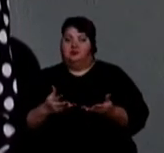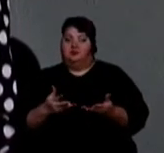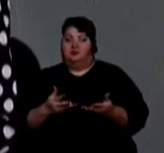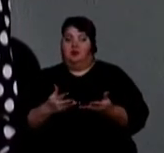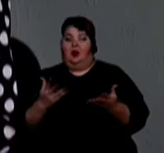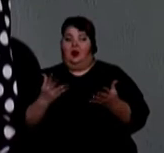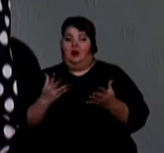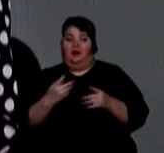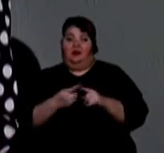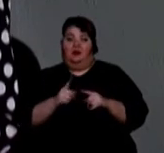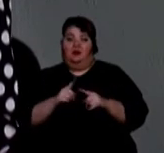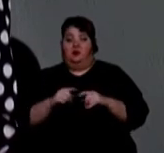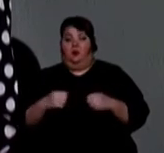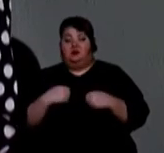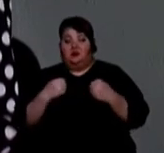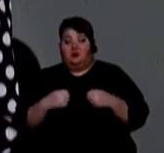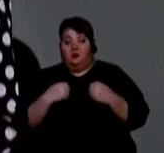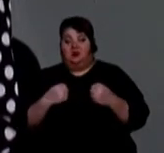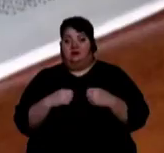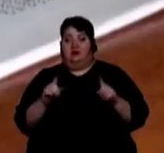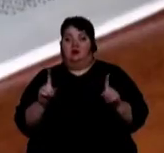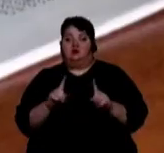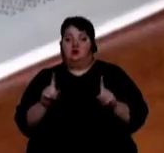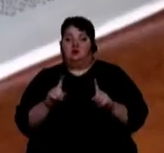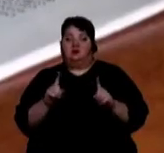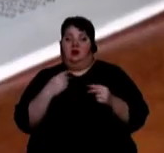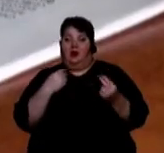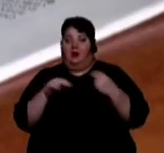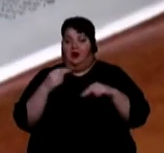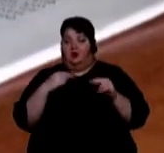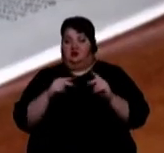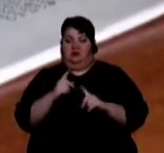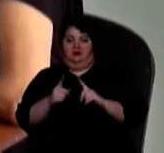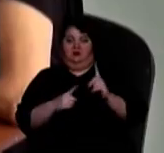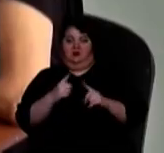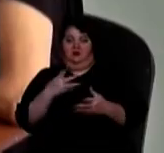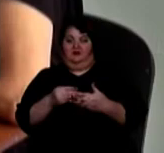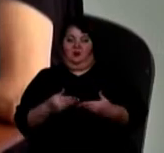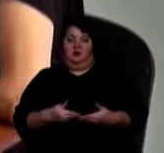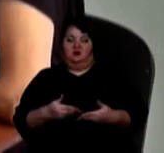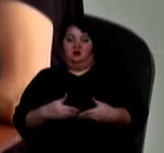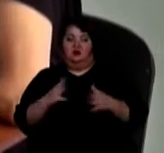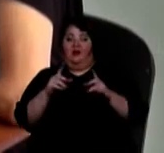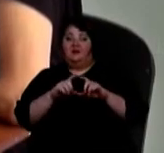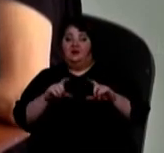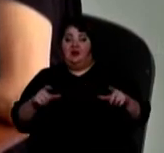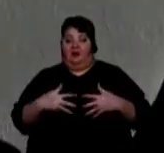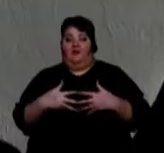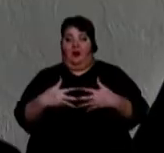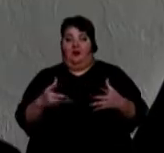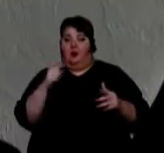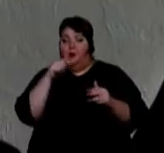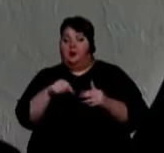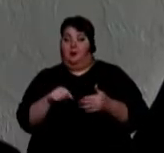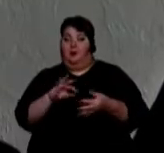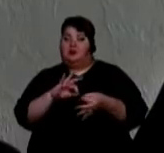Завдяки цьому ти стремишся щось краще там змінити в своєму житті. У закладі вагітним, які потрапили в